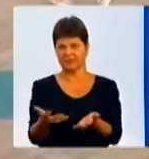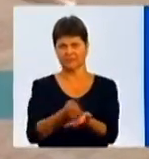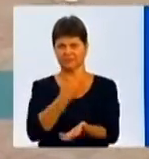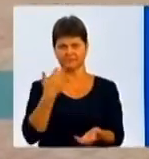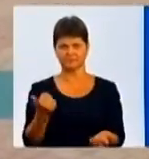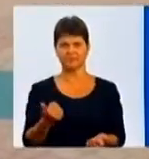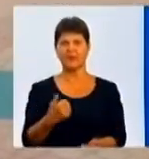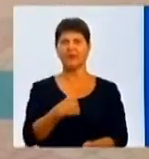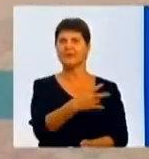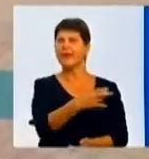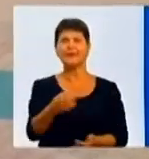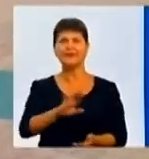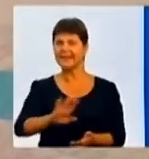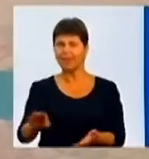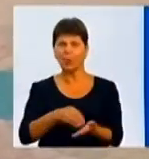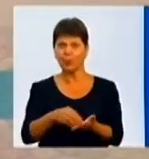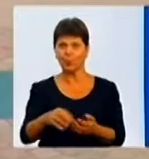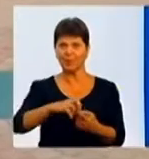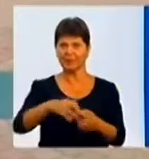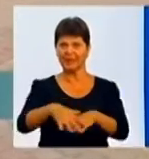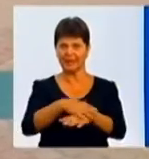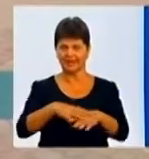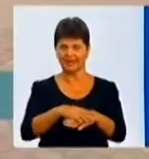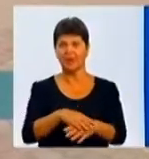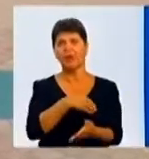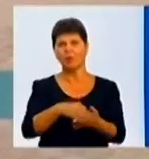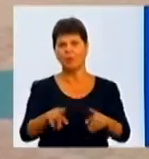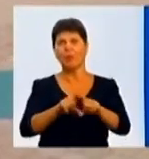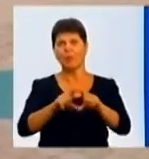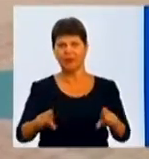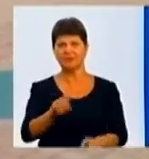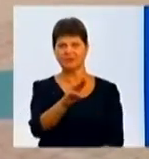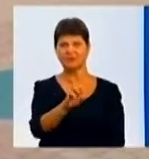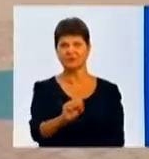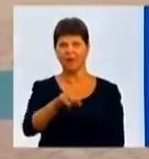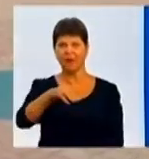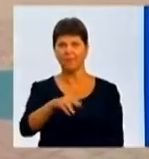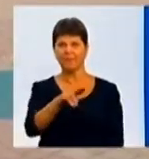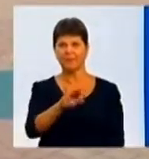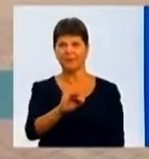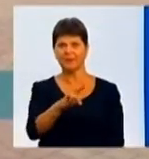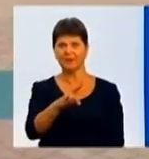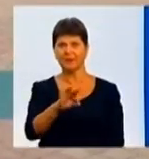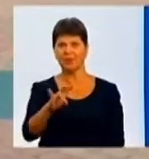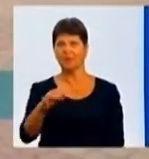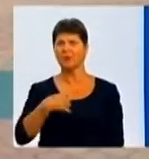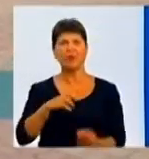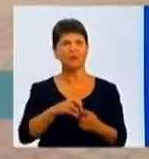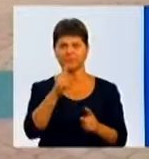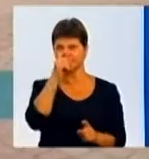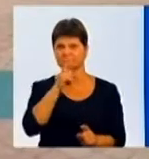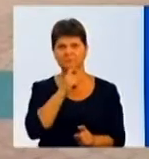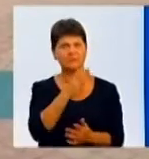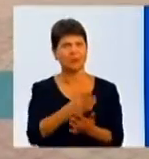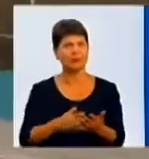на базарі. Купую шампіньйони в магазинах. Тому що я просто не розуміюсь на грибах, тому